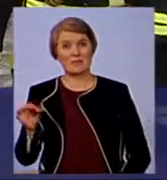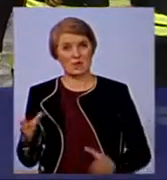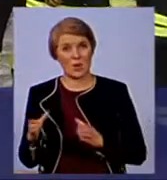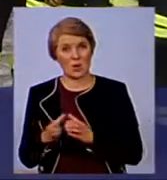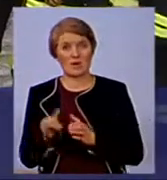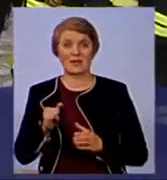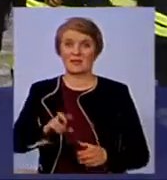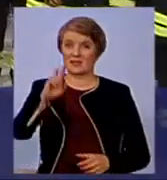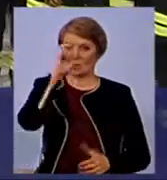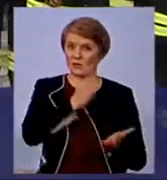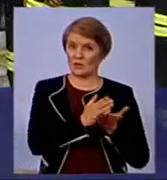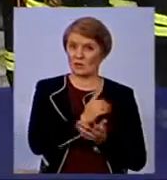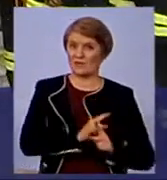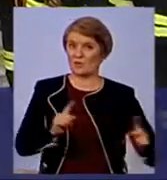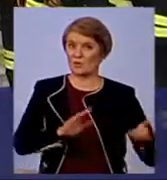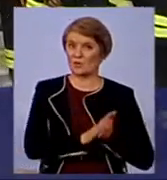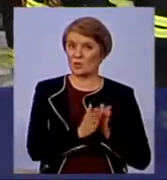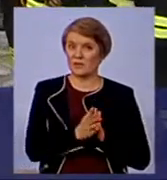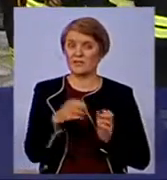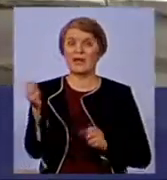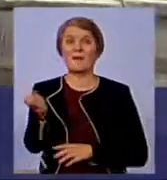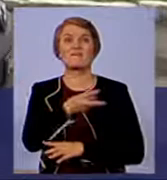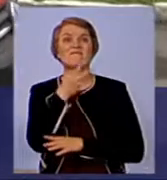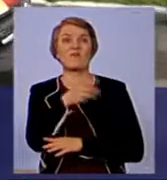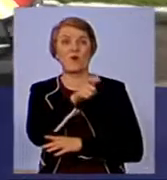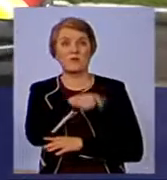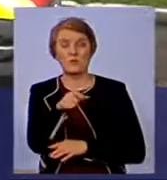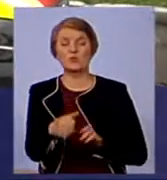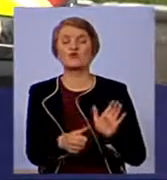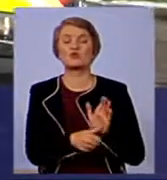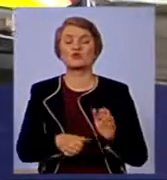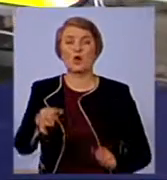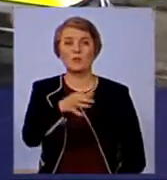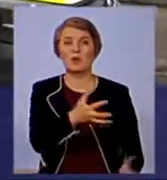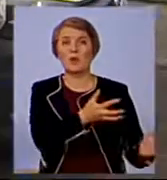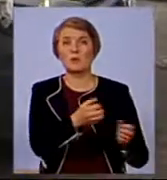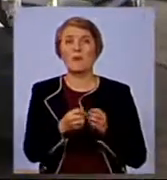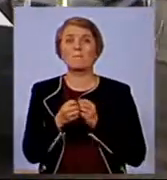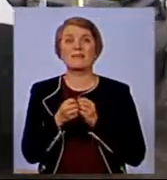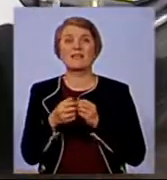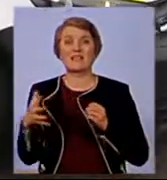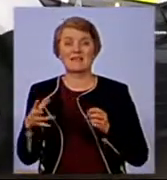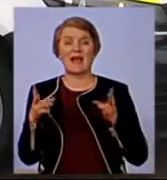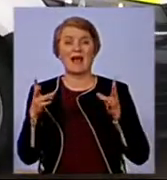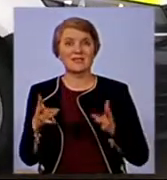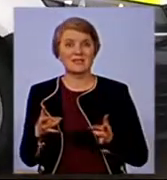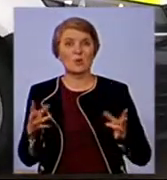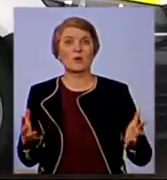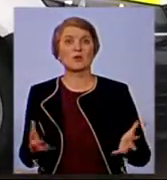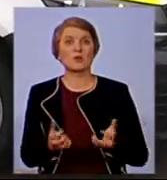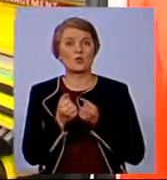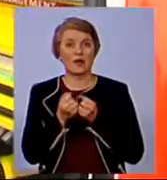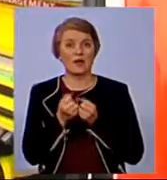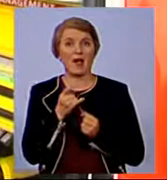службою надзвичайних ситуацій вогнеборці 6 областей отримали 15 аварійно-рятувальних автомобілів, які виїжджатимуть на